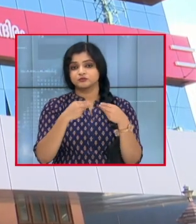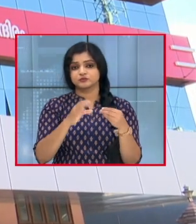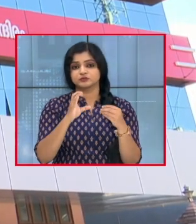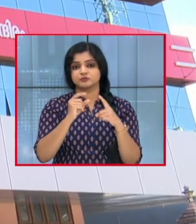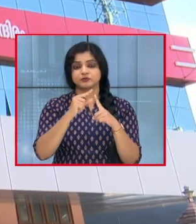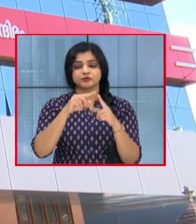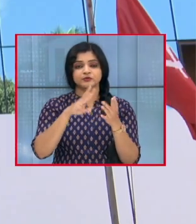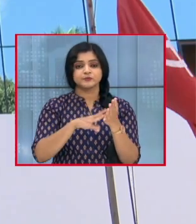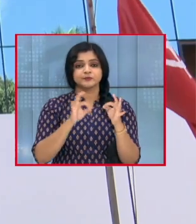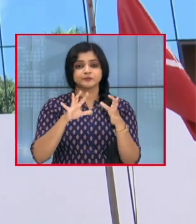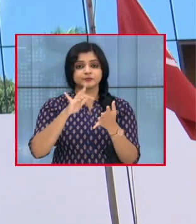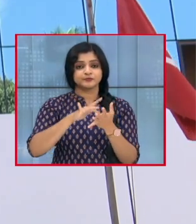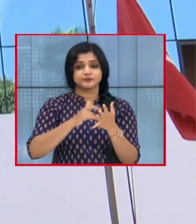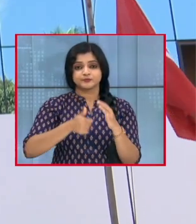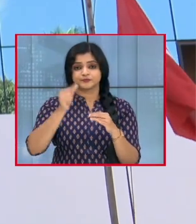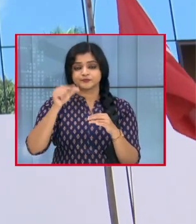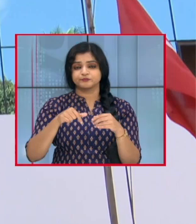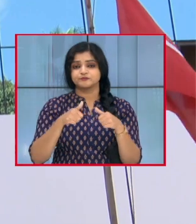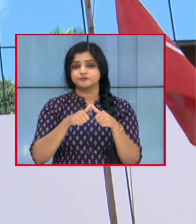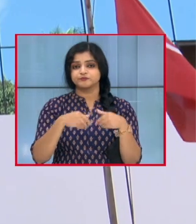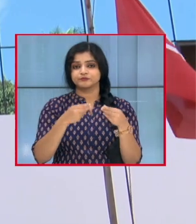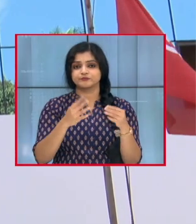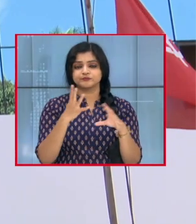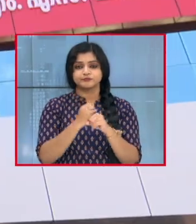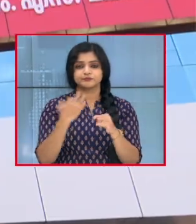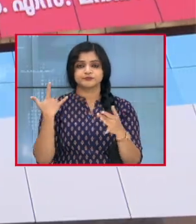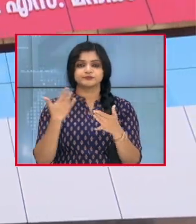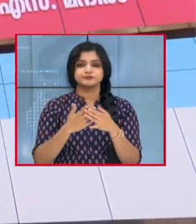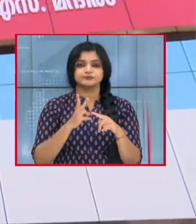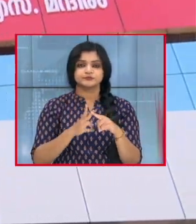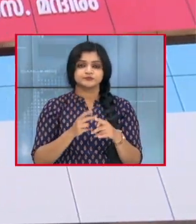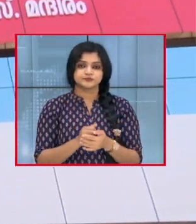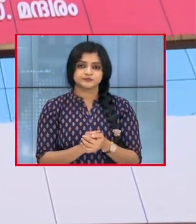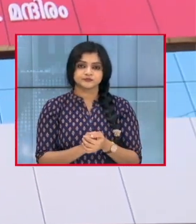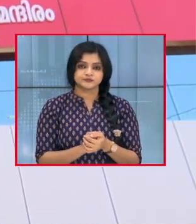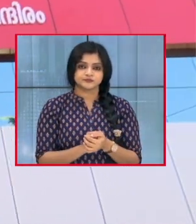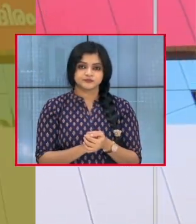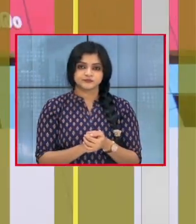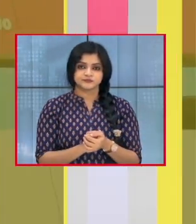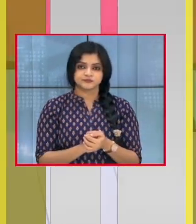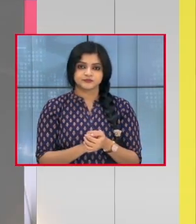CPIM പത്തനംതിട്ട ജില്ലാ നേതൃത്വം തയ്യാറായിട്ടുമില്ല. S. ശ്യാംകുമാർ, 24 പത്തനംതിട്ട.